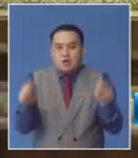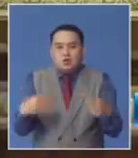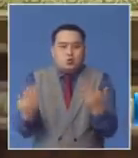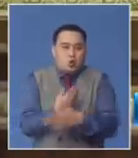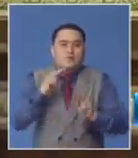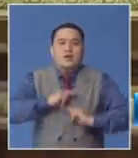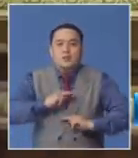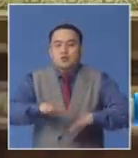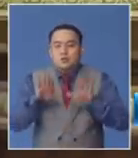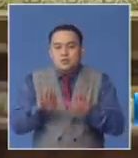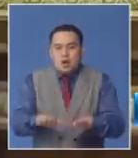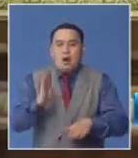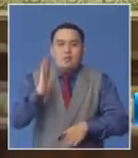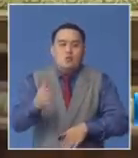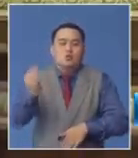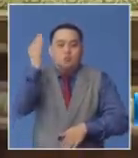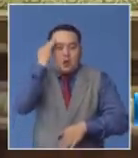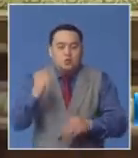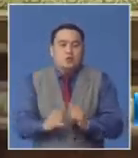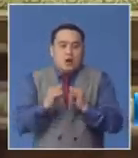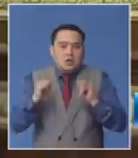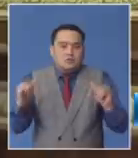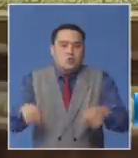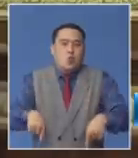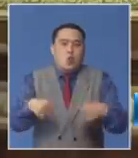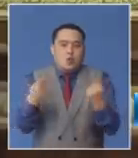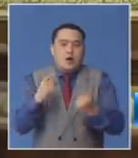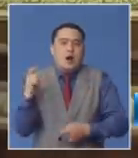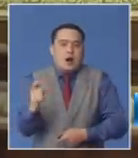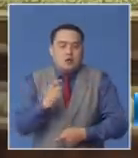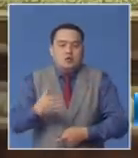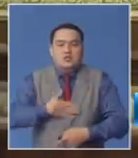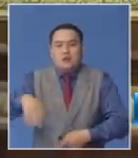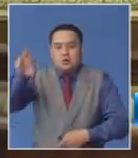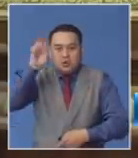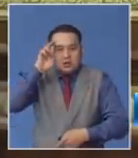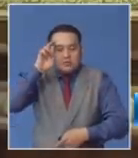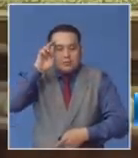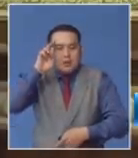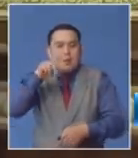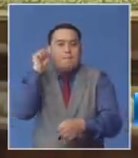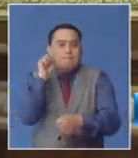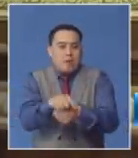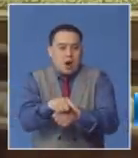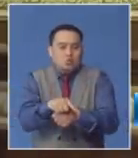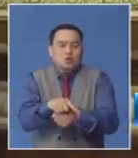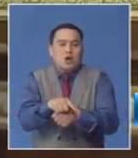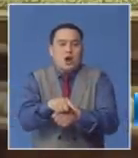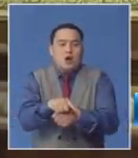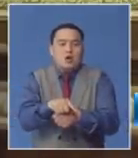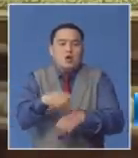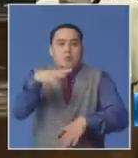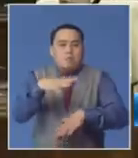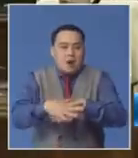места будет способствует дальнейшему росту экономики нашей страны поручаю правительству нас